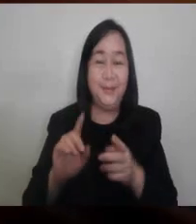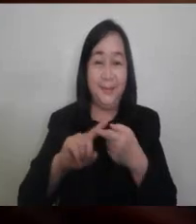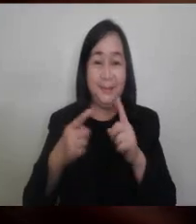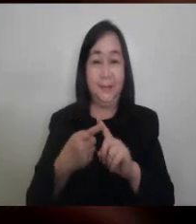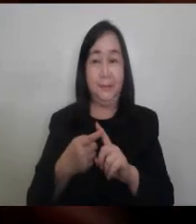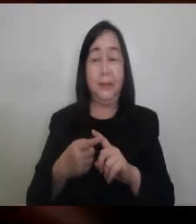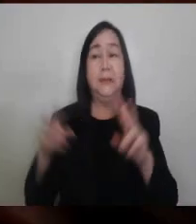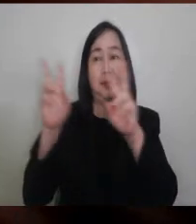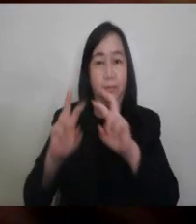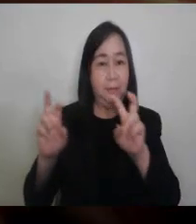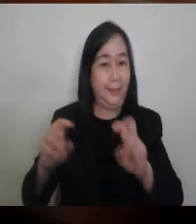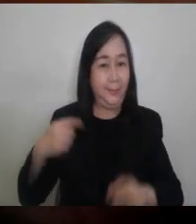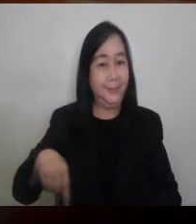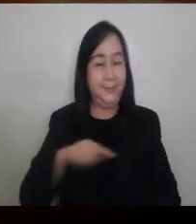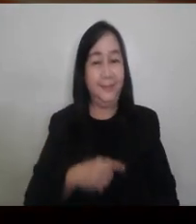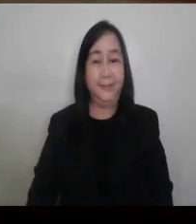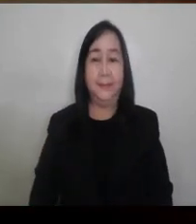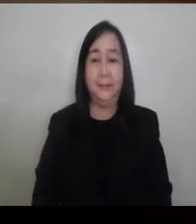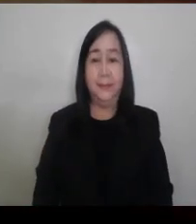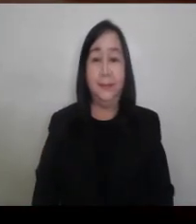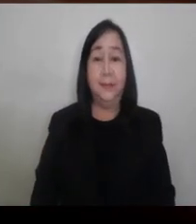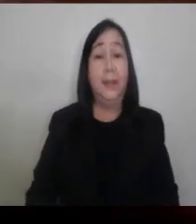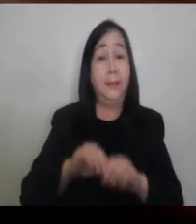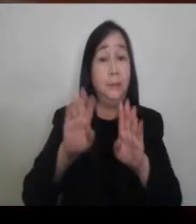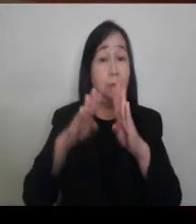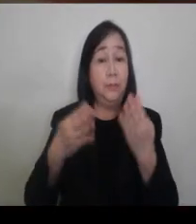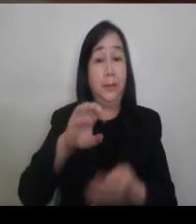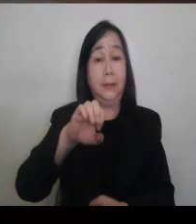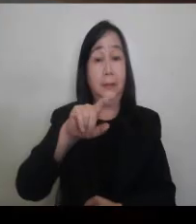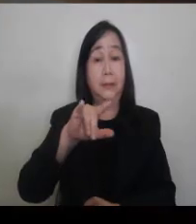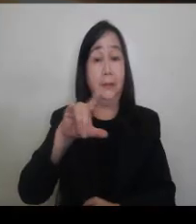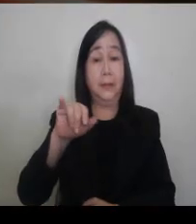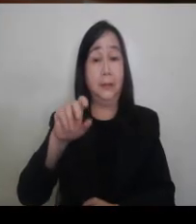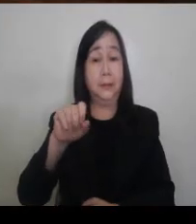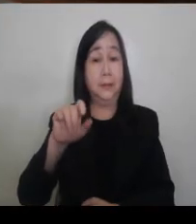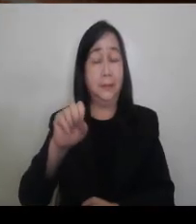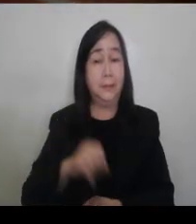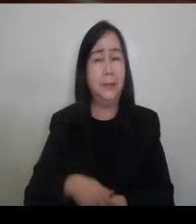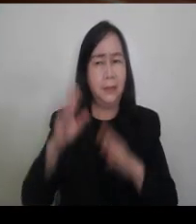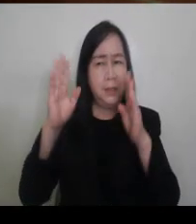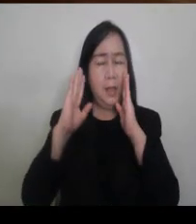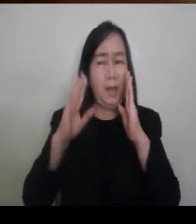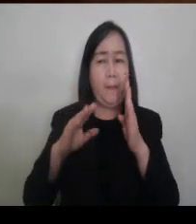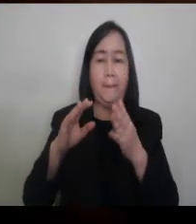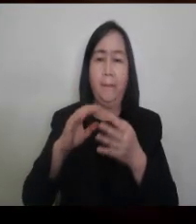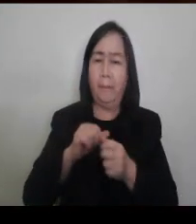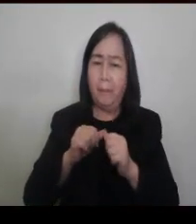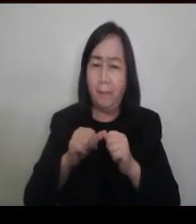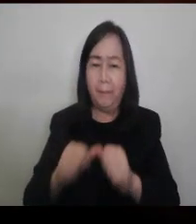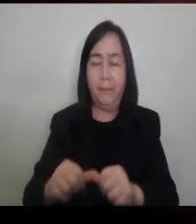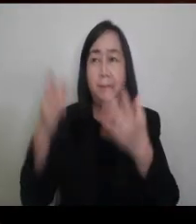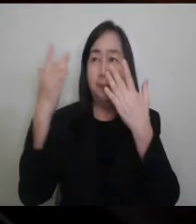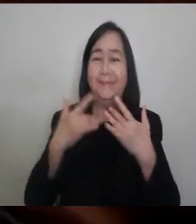Teka muna mga kapatid, magnilay muna tayo. Sa aklat ng Eklesiastiko, naririnig natin ang walang hanggang awa